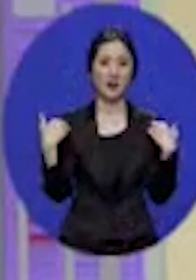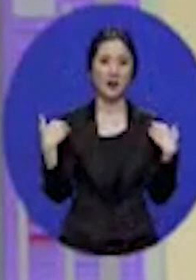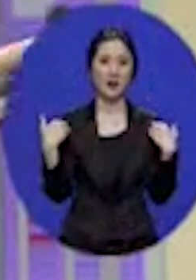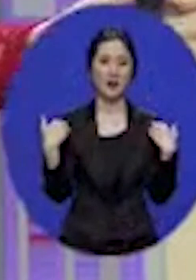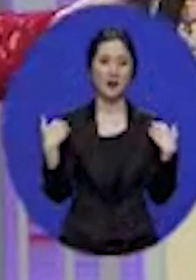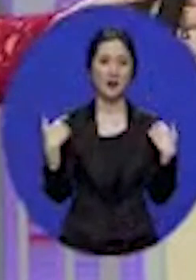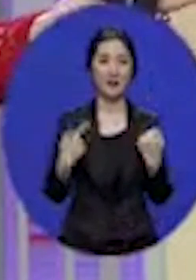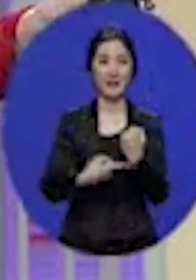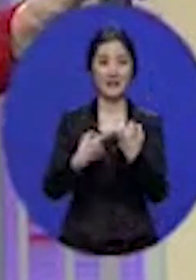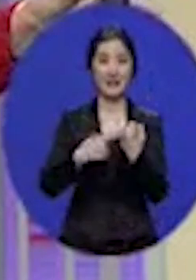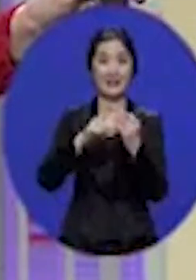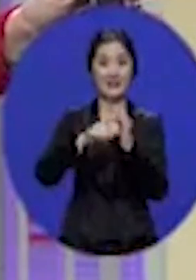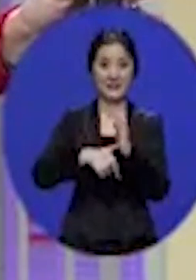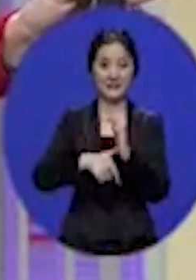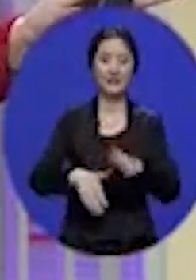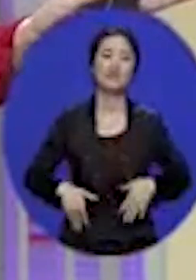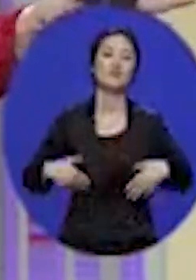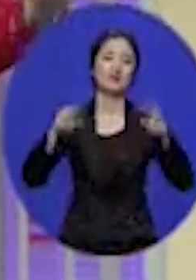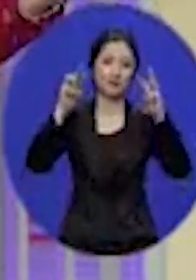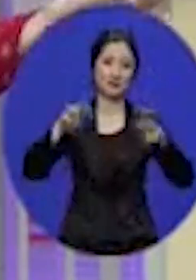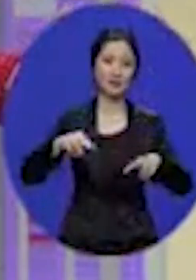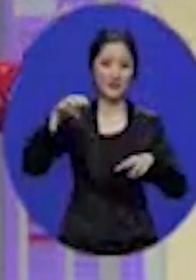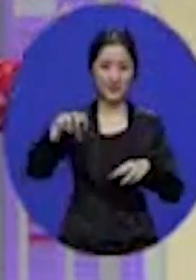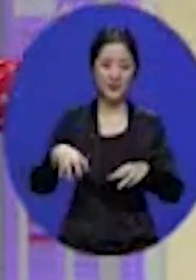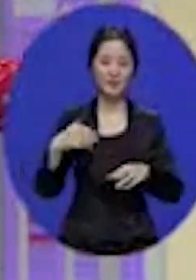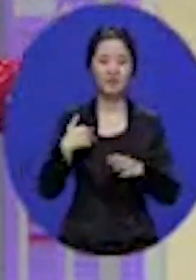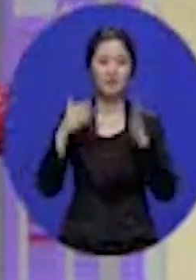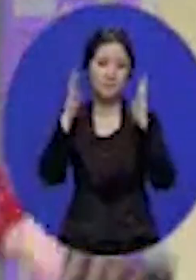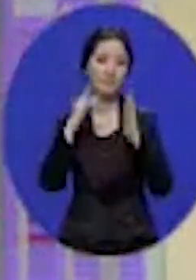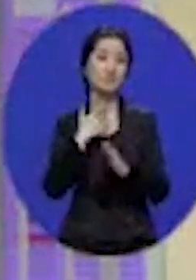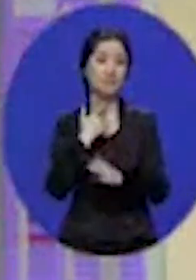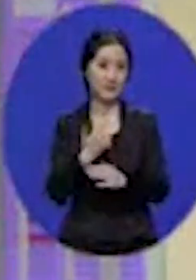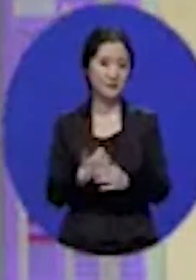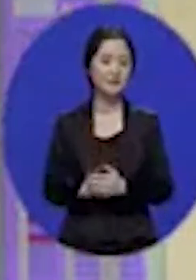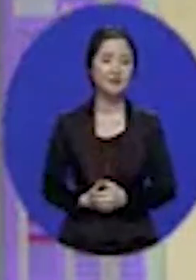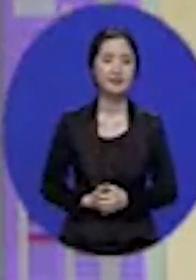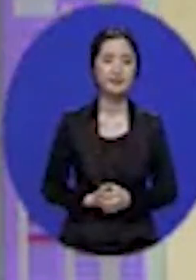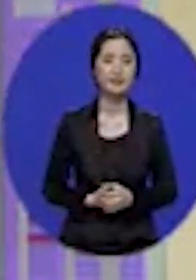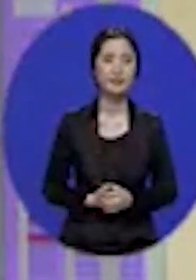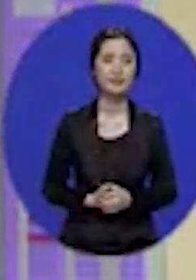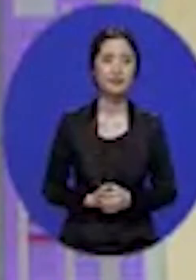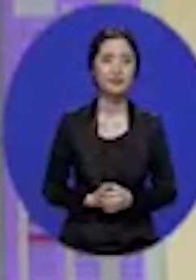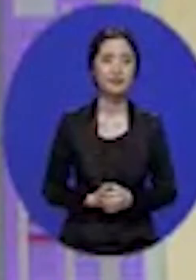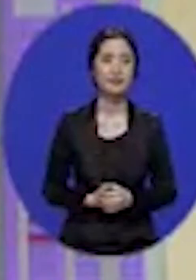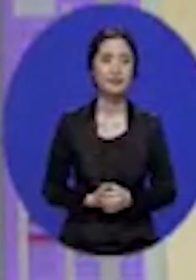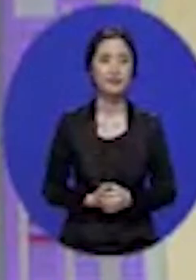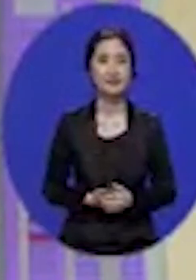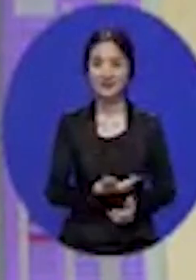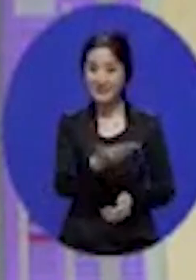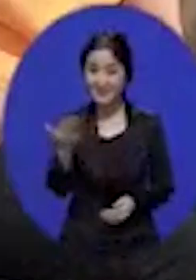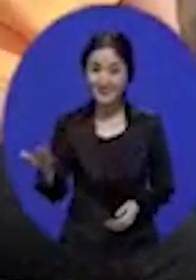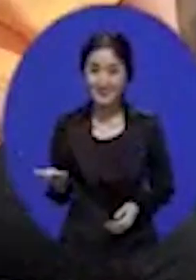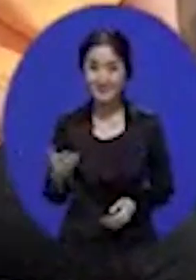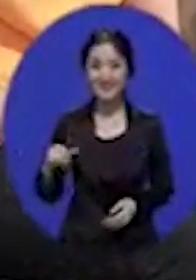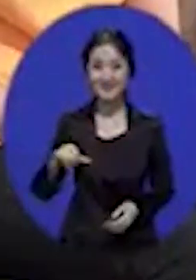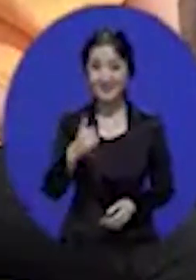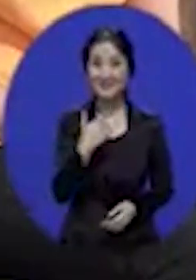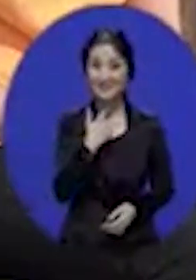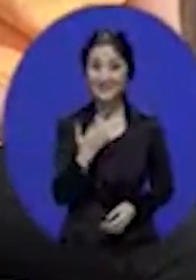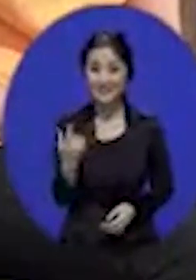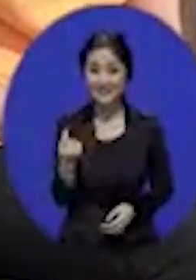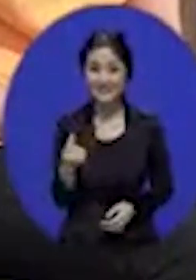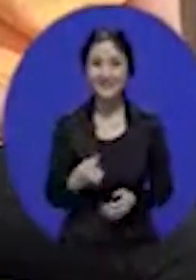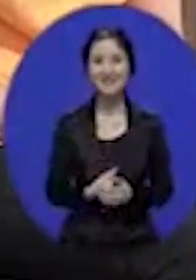춘천이 너무너무 아름다운 도시인 거예요. 막 그걸 딱 반한 거예요. 춘천에. 네. 가서 많이 연애해보셨지 옛날에 기타 타고 네.